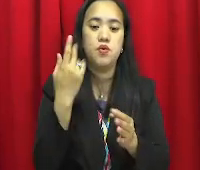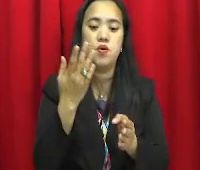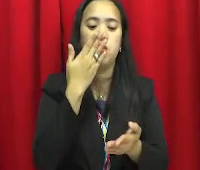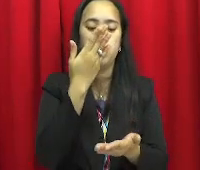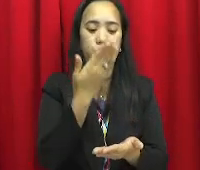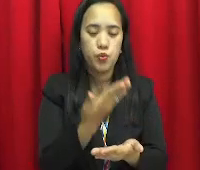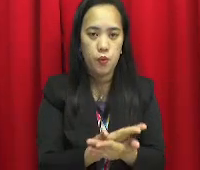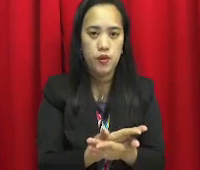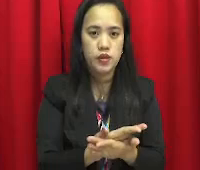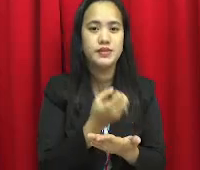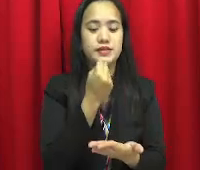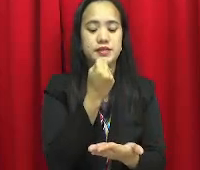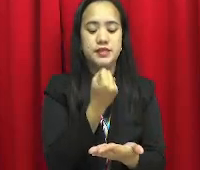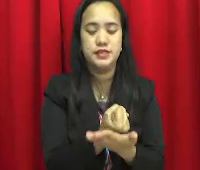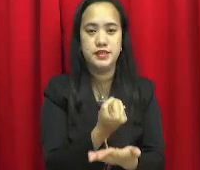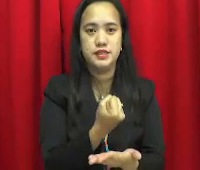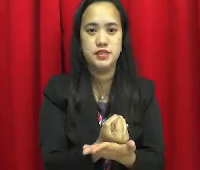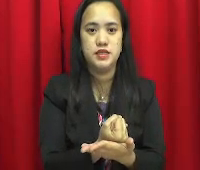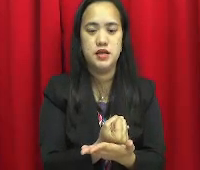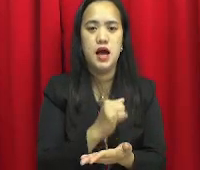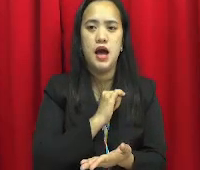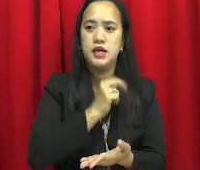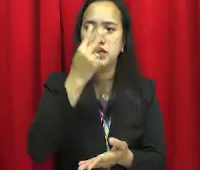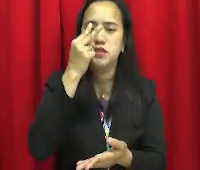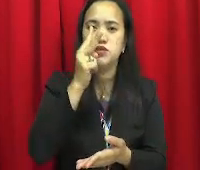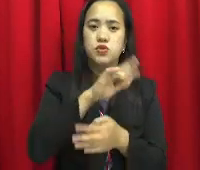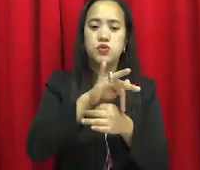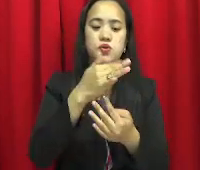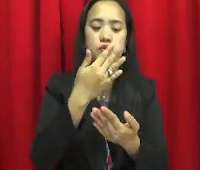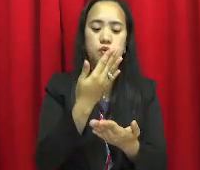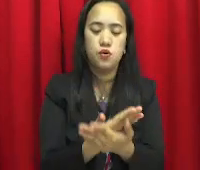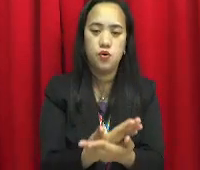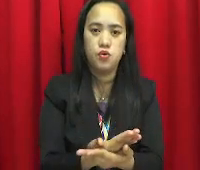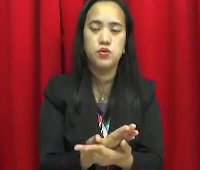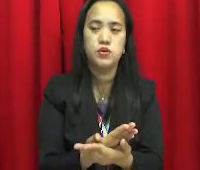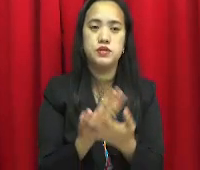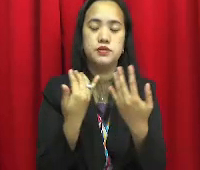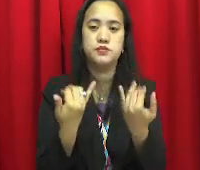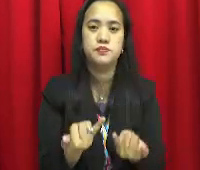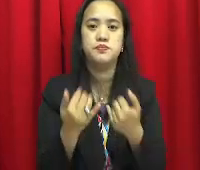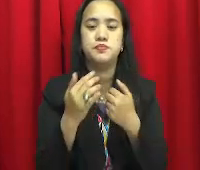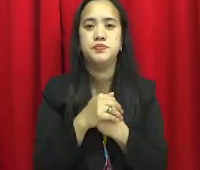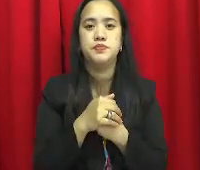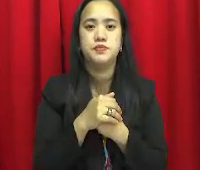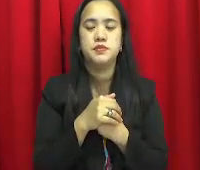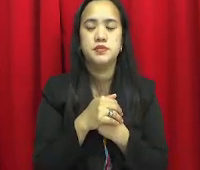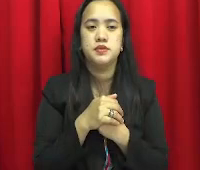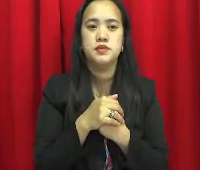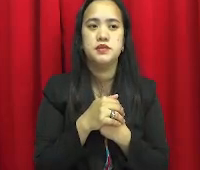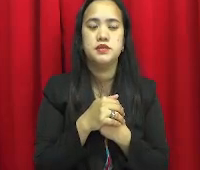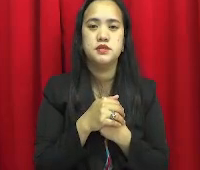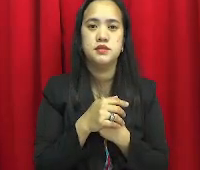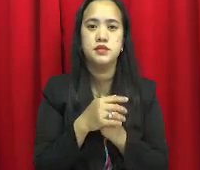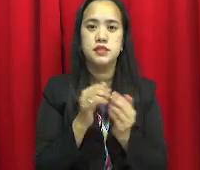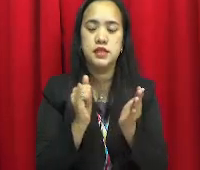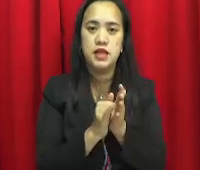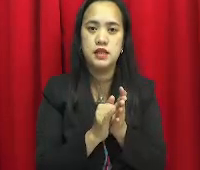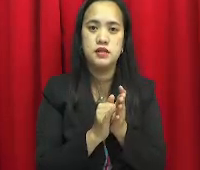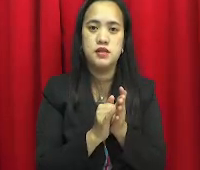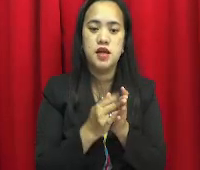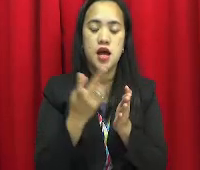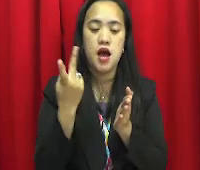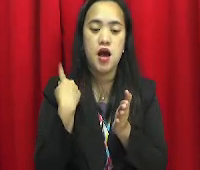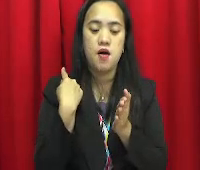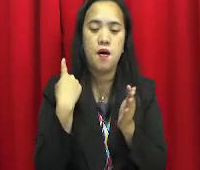kapatid, telling you, I've seen it all. Lagi ko po yung sinasabi, I've seen it all. No, na merong mga